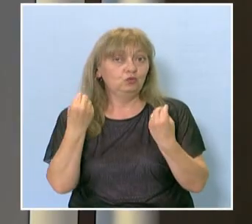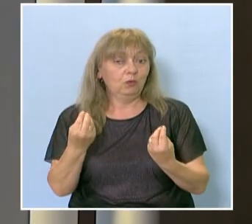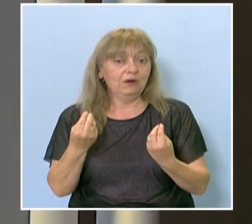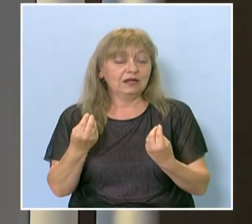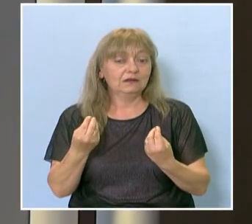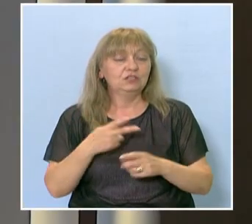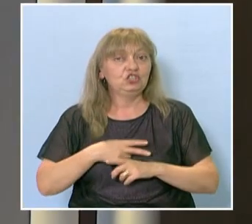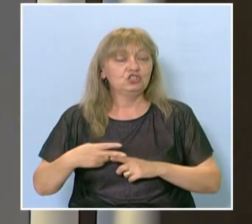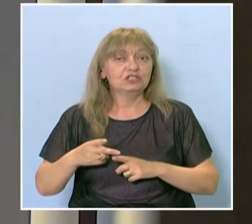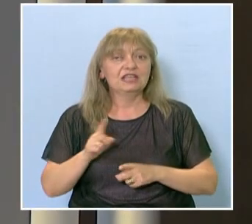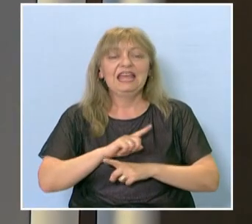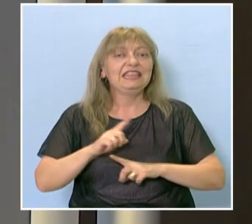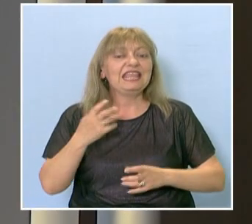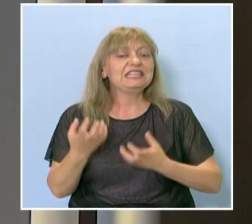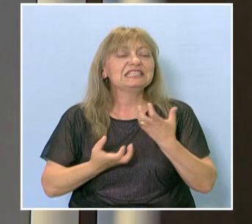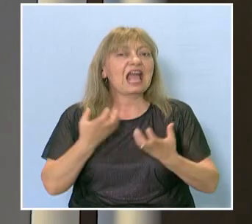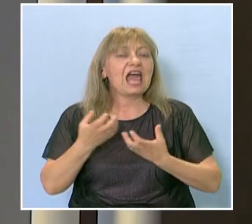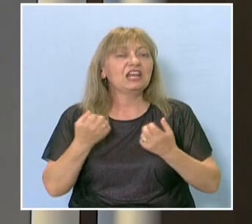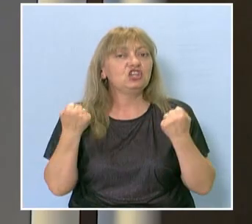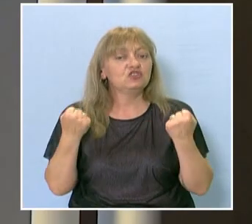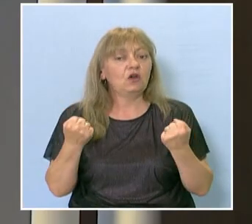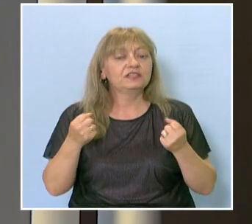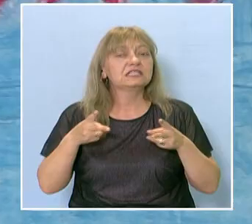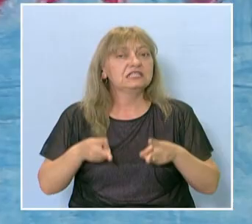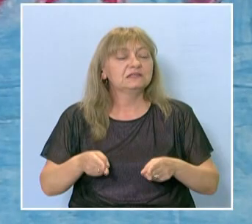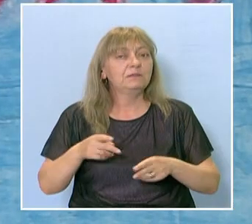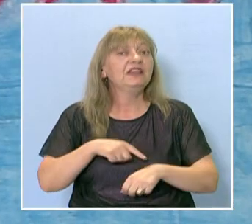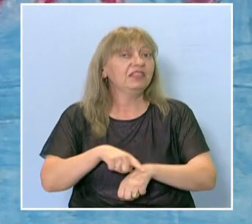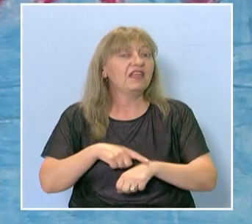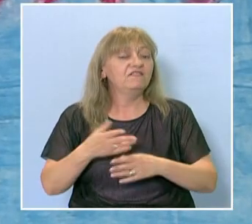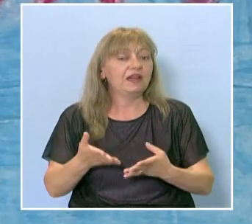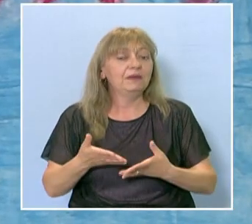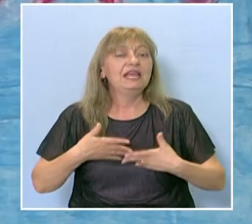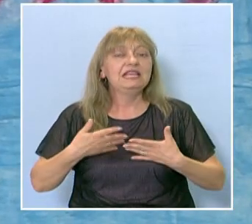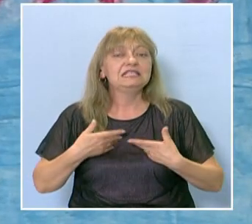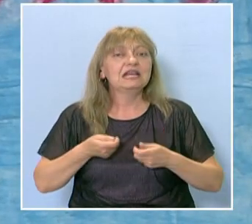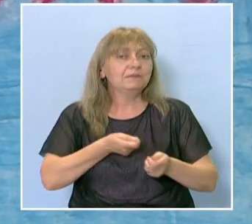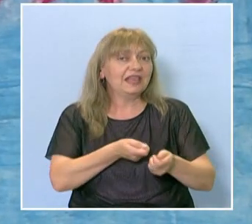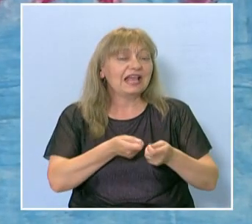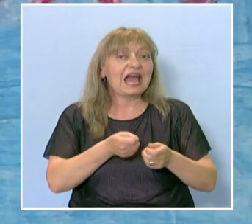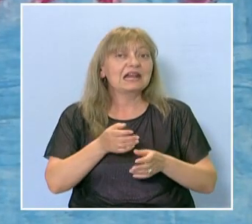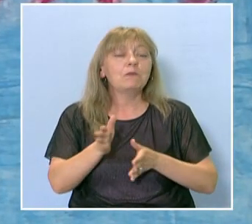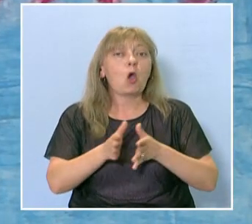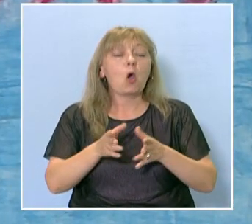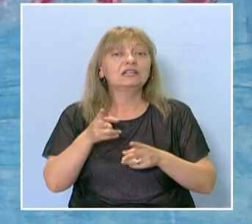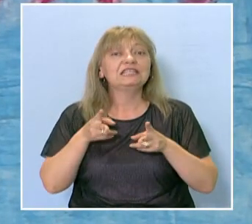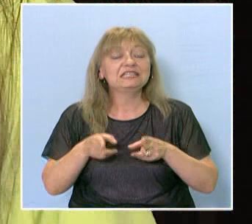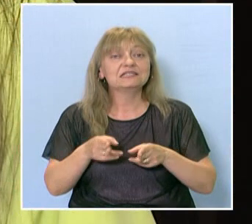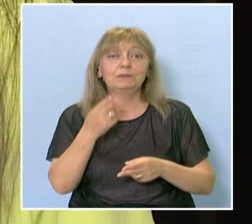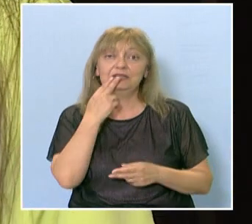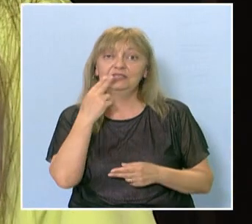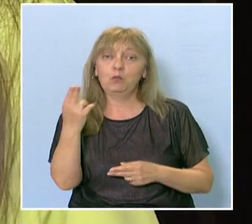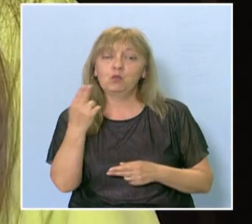Не изгаряй живота си и спри на време. Исках да накарам хората да спрат да пушат. Какво изразява твоята